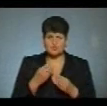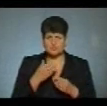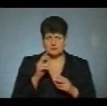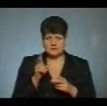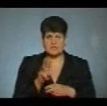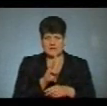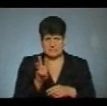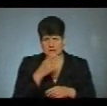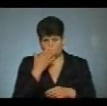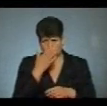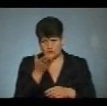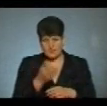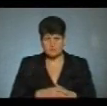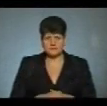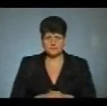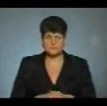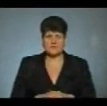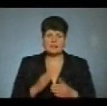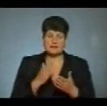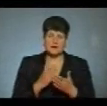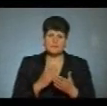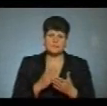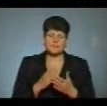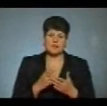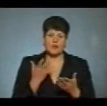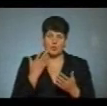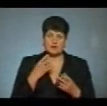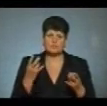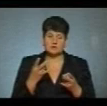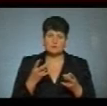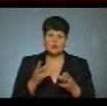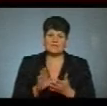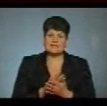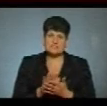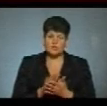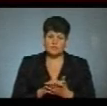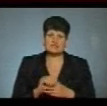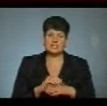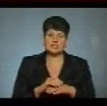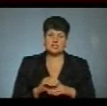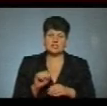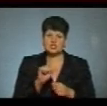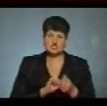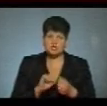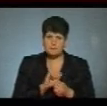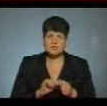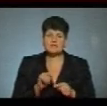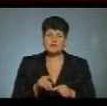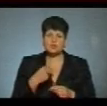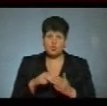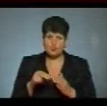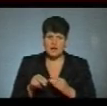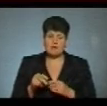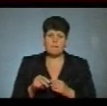почитати, там є інформація. Тобто, власне, коли ми говоримо про те, що потрібно дезінфікувати чи мити хоча б продукти, які ми купуємо